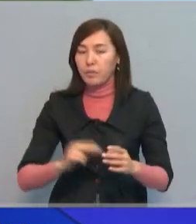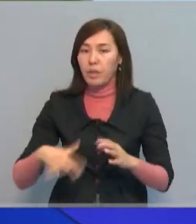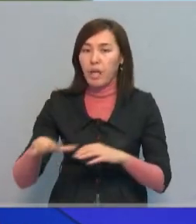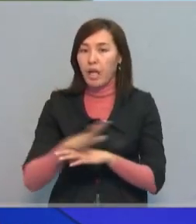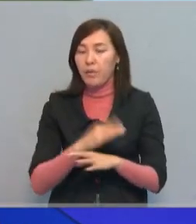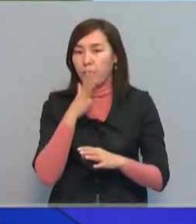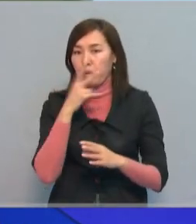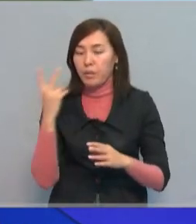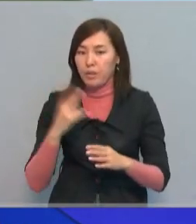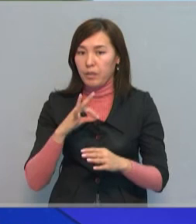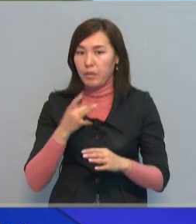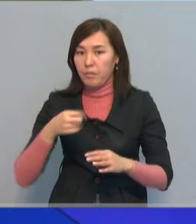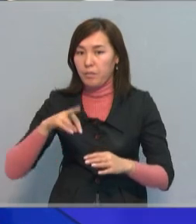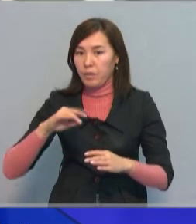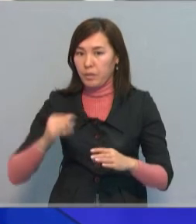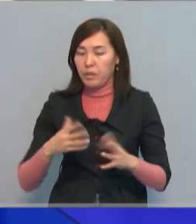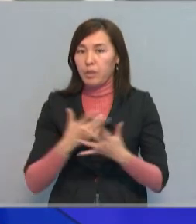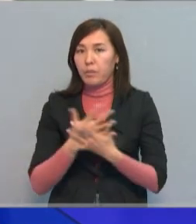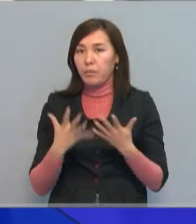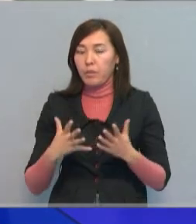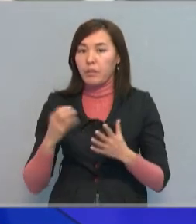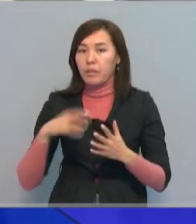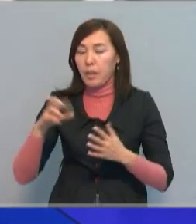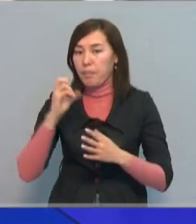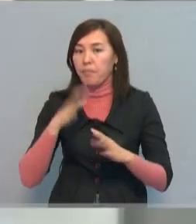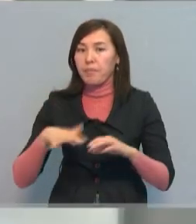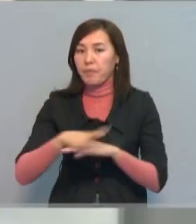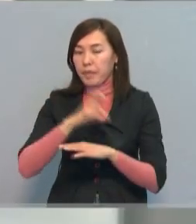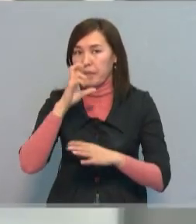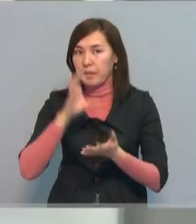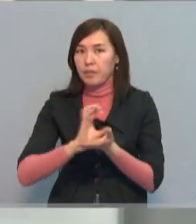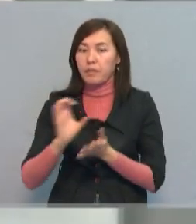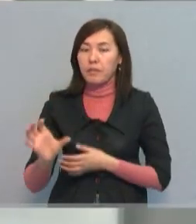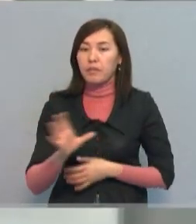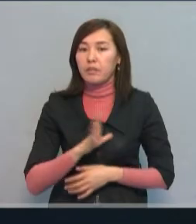барлық кезеңде 2 миллиард теңгеден астам өнімді ТМД және Еуропа елдеріне экспорттады.